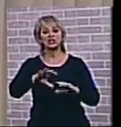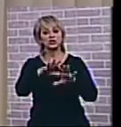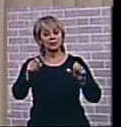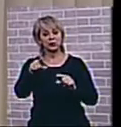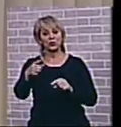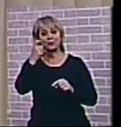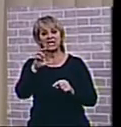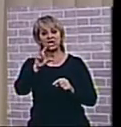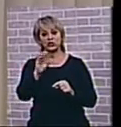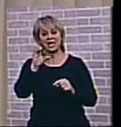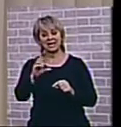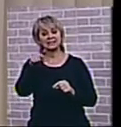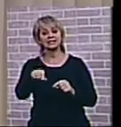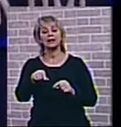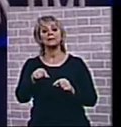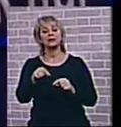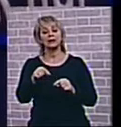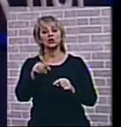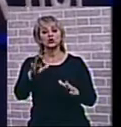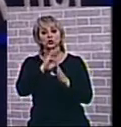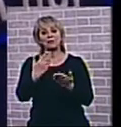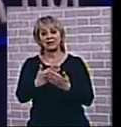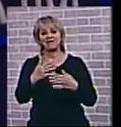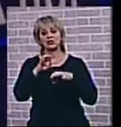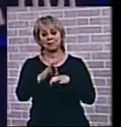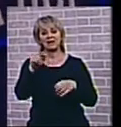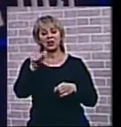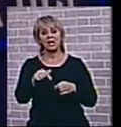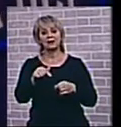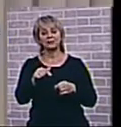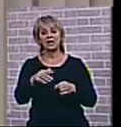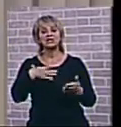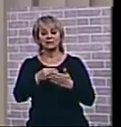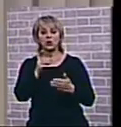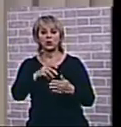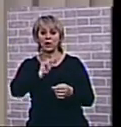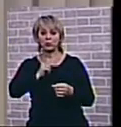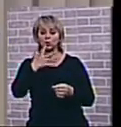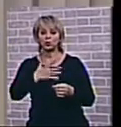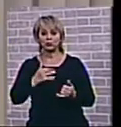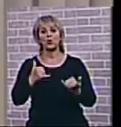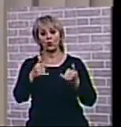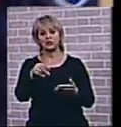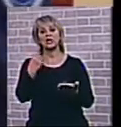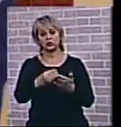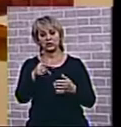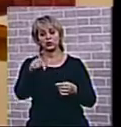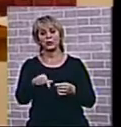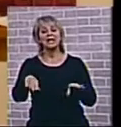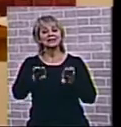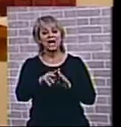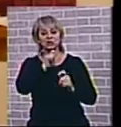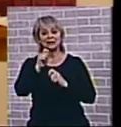по предупреждению ликвидации чрезвычайных ситуаций. Судьба, наверное, привела. Свою работу люблю, уважаю, ценю.